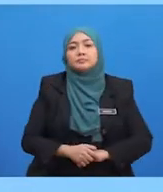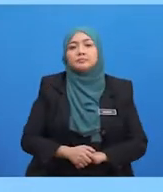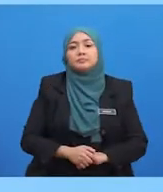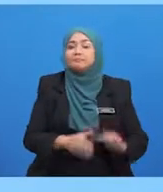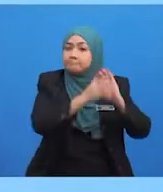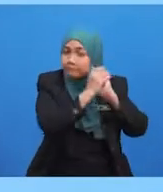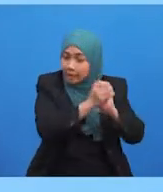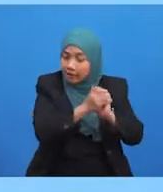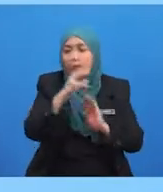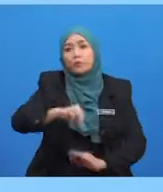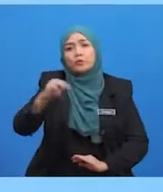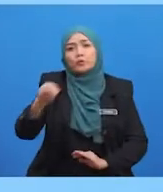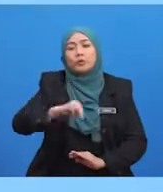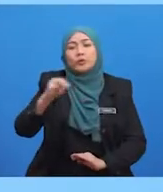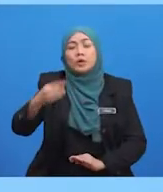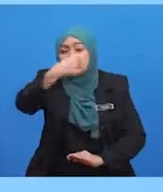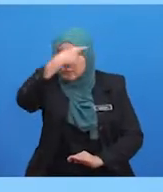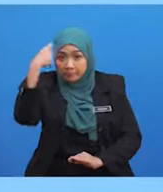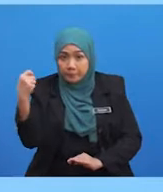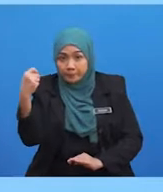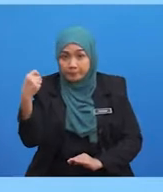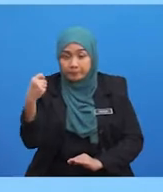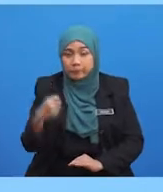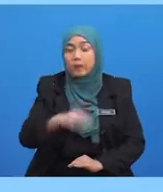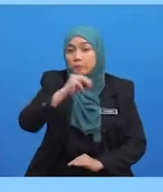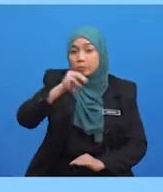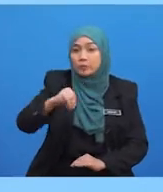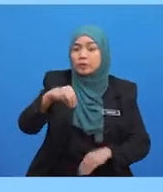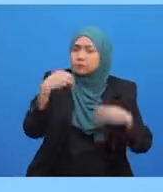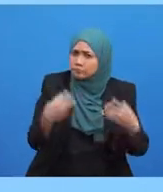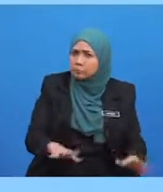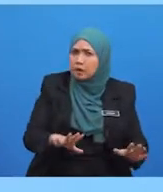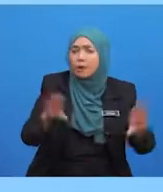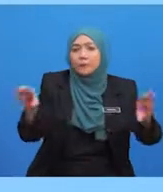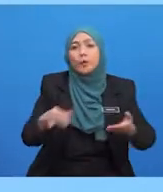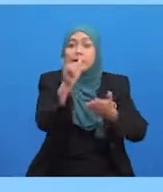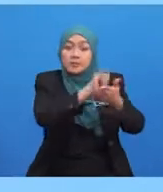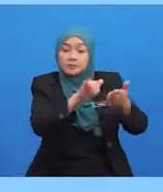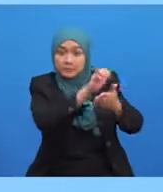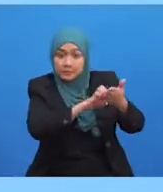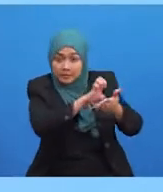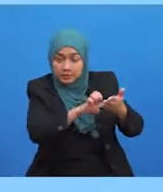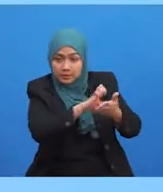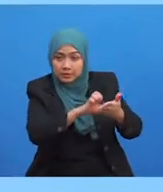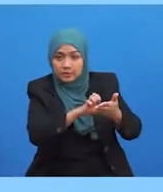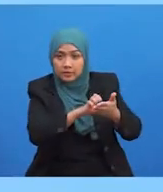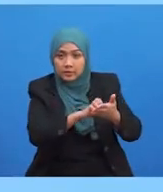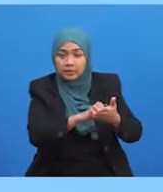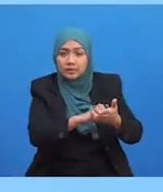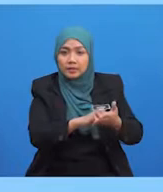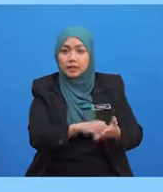Tahniah murid-murid kerana dapat melakukan eksperimen bersama Cikgu Lin. Dari ketiga-tiga eksperimen